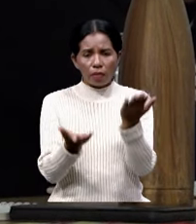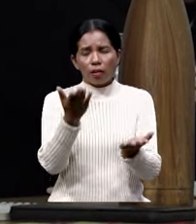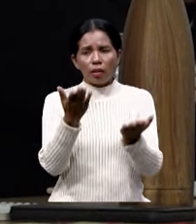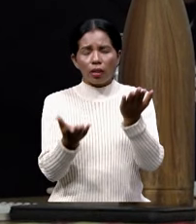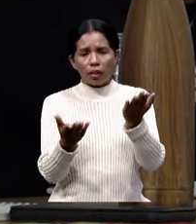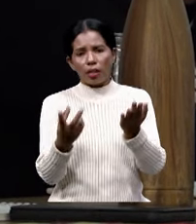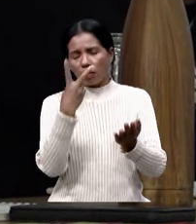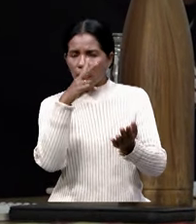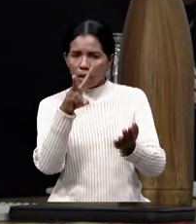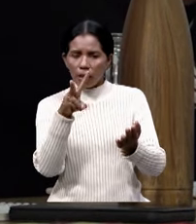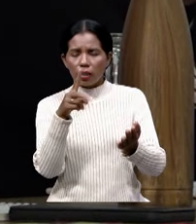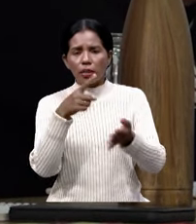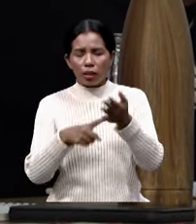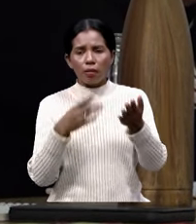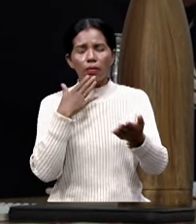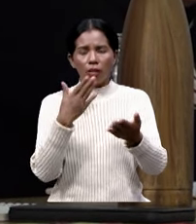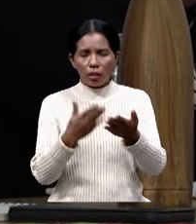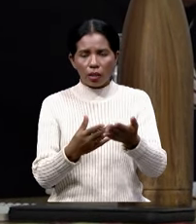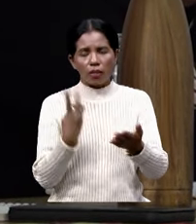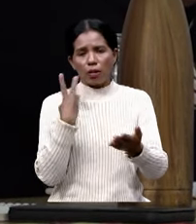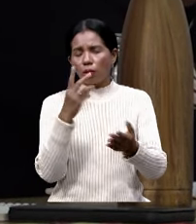dalam, bersara-sara di pendek.